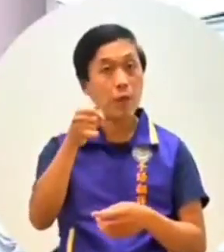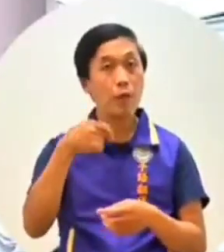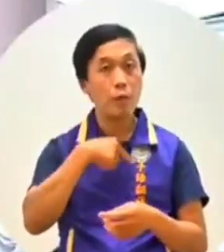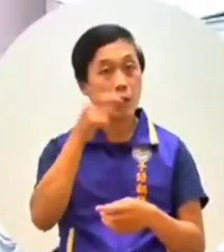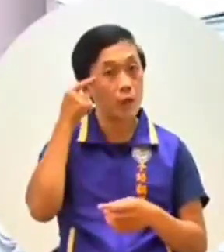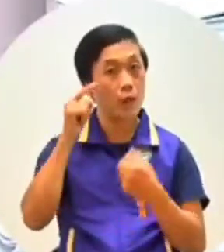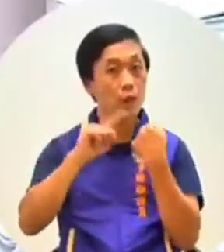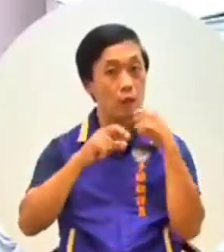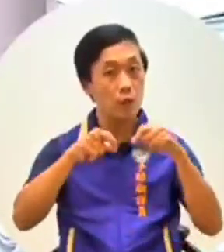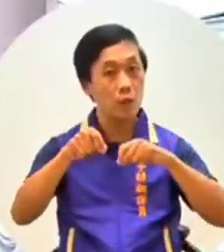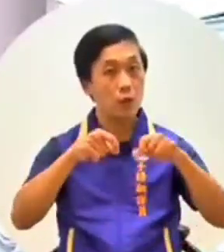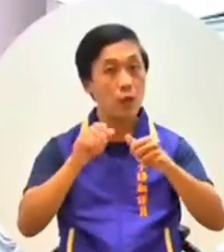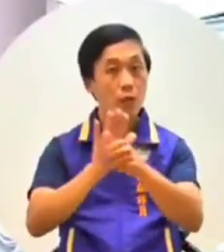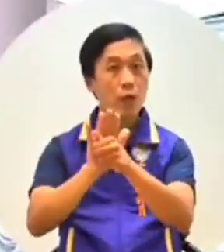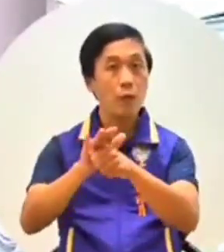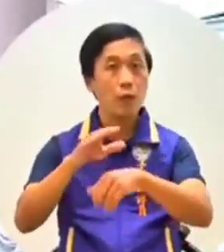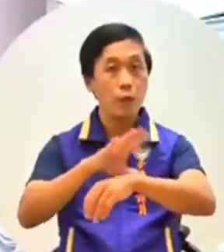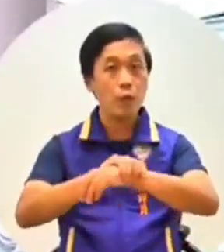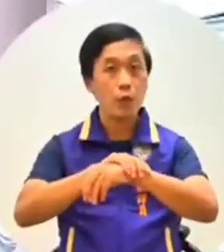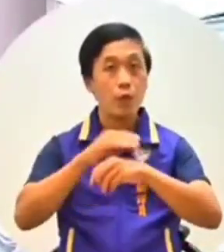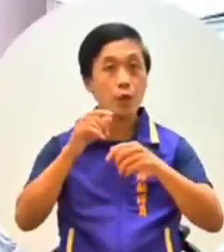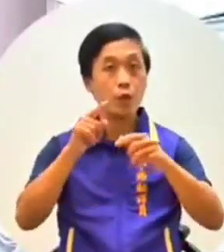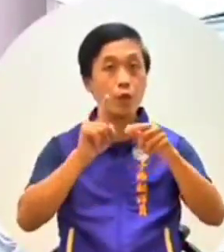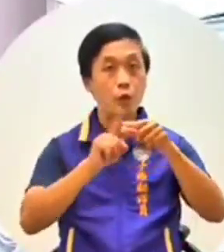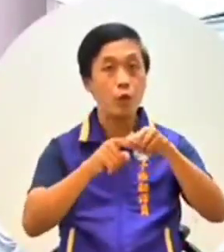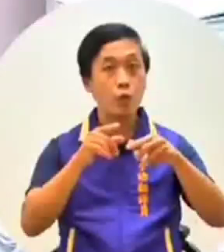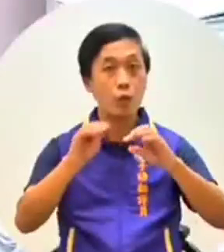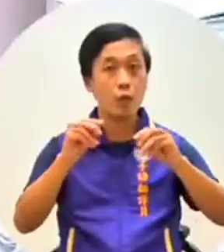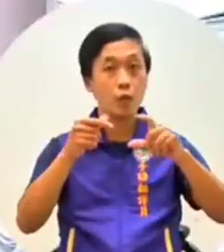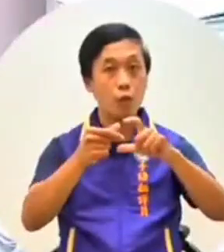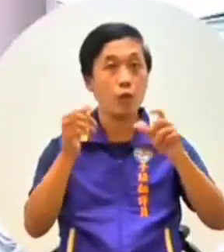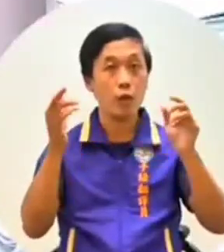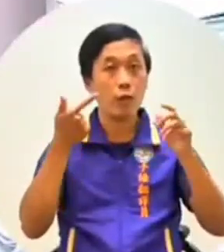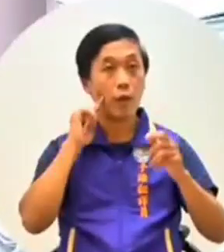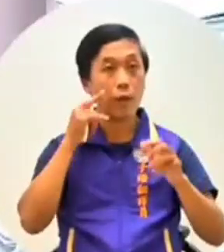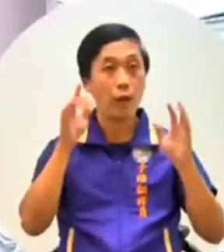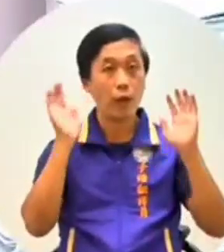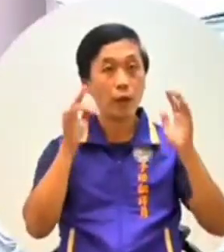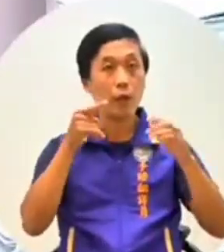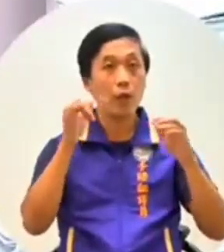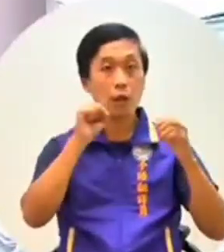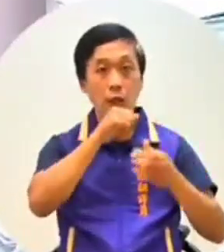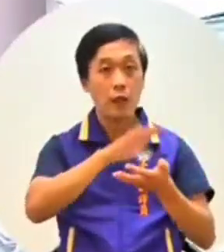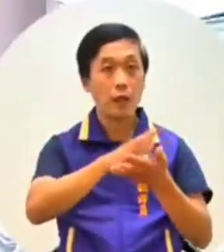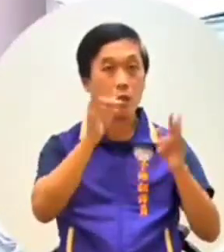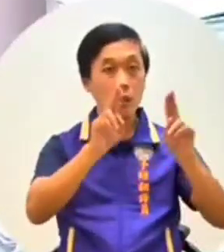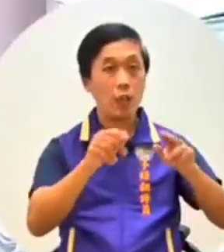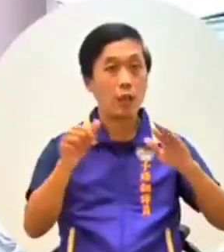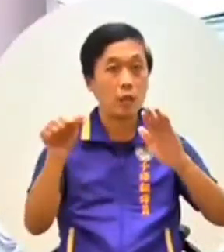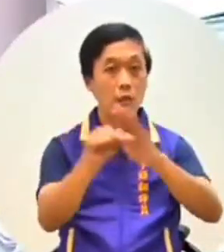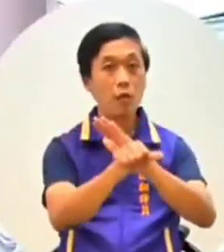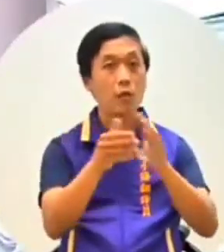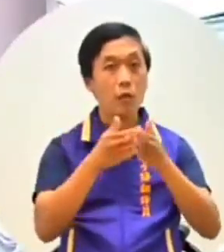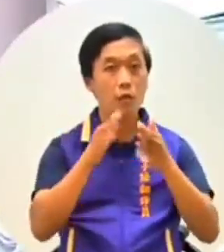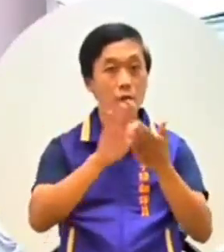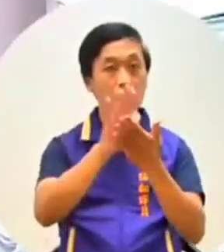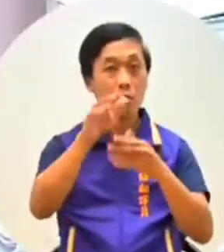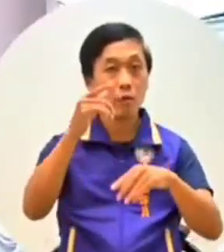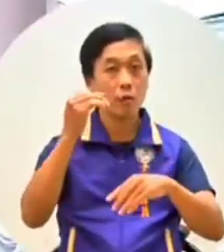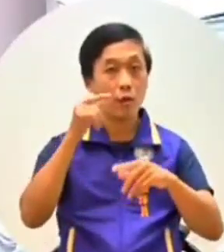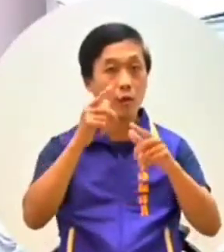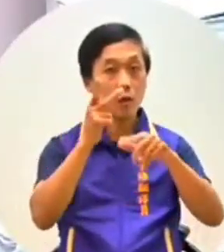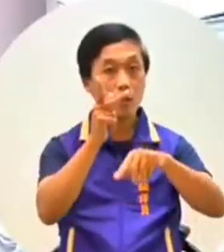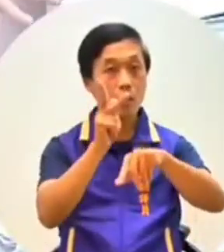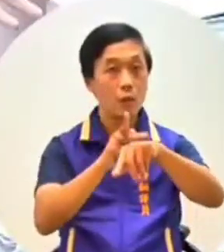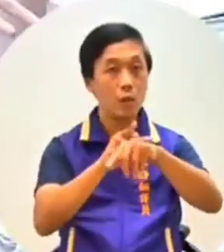法，怎么样帮帮这些原中地区的家长和小朋友，好不好？好吧，台积电未来要进驻啦，对不对？未来有很多高科技人才会坐落在我们男